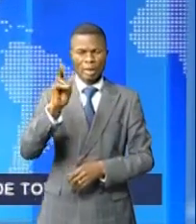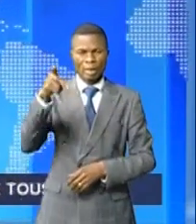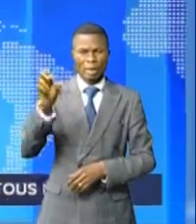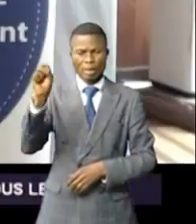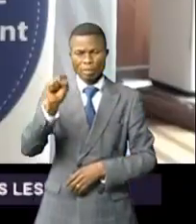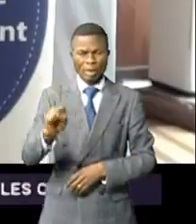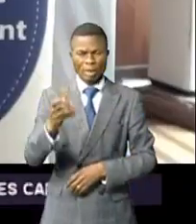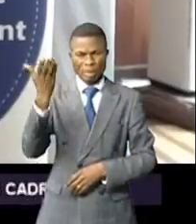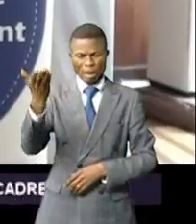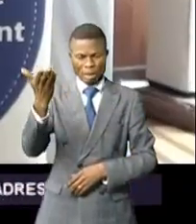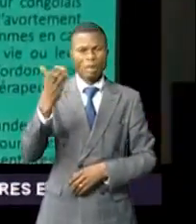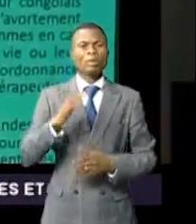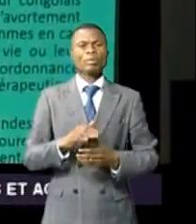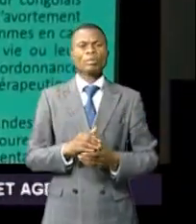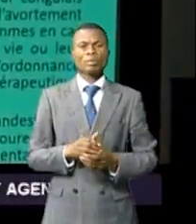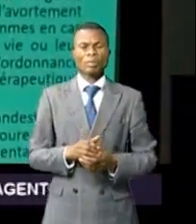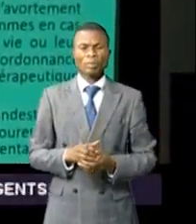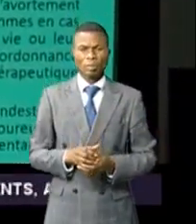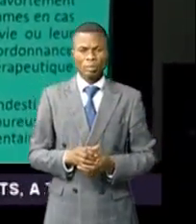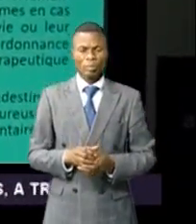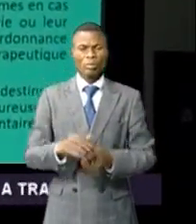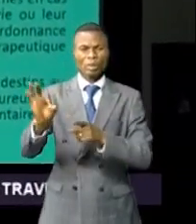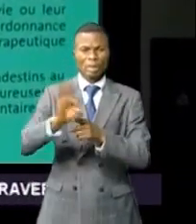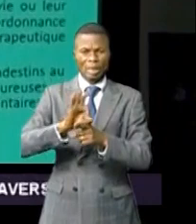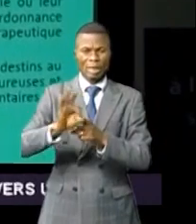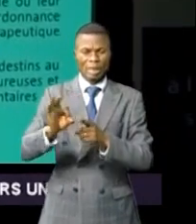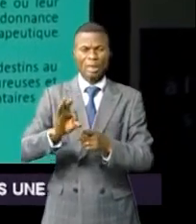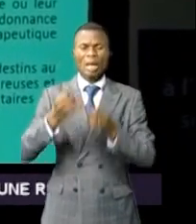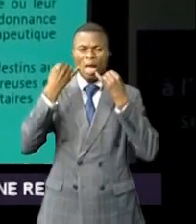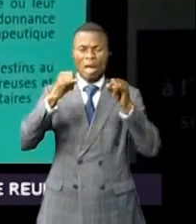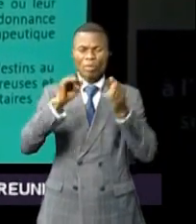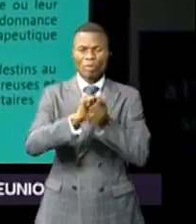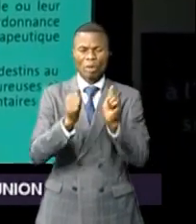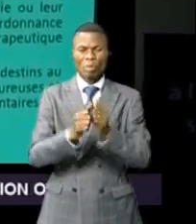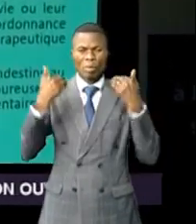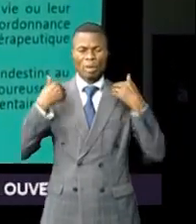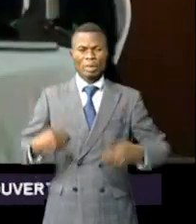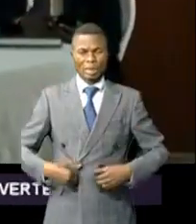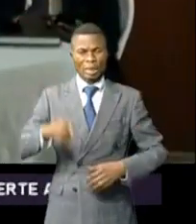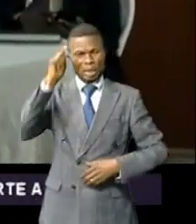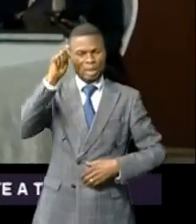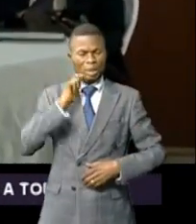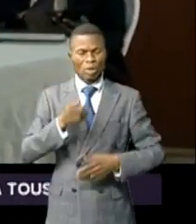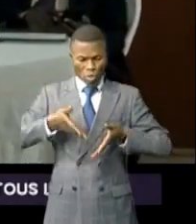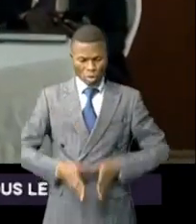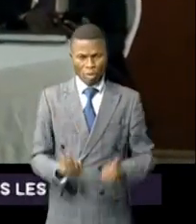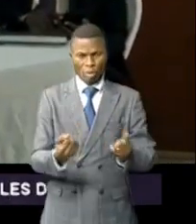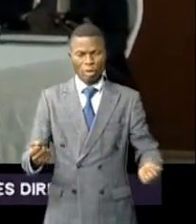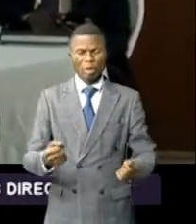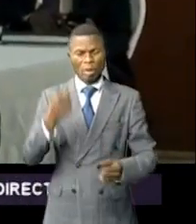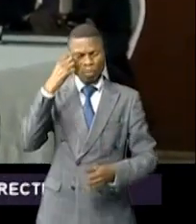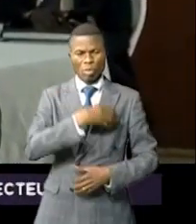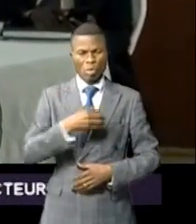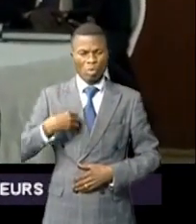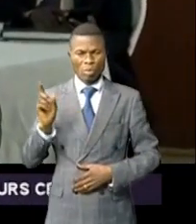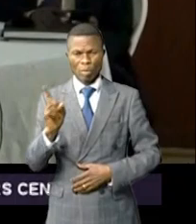Bukavu. L'accès à l'information sur la santé sexuelle et des reproductions est un droit pour chaque femme. Cela